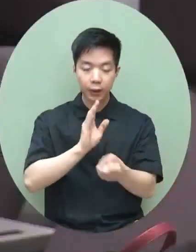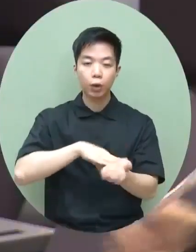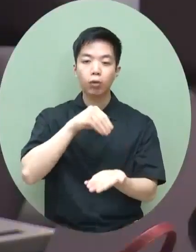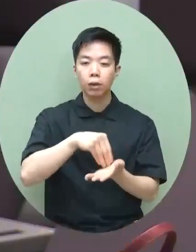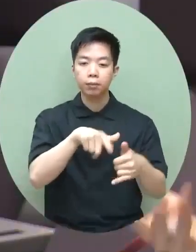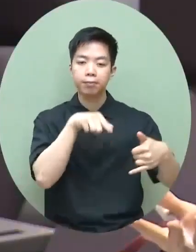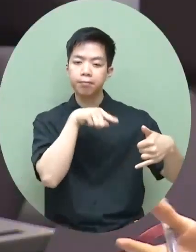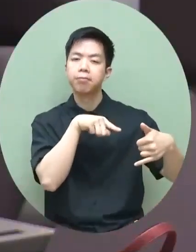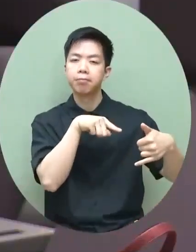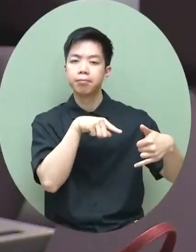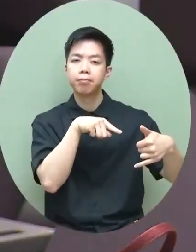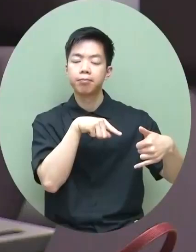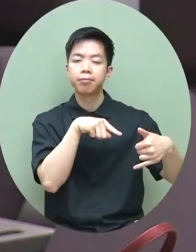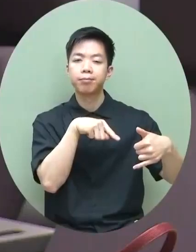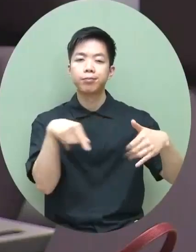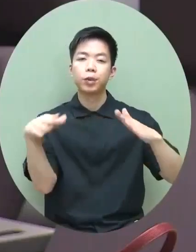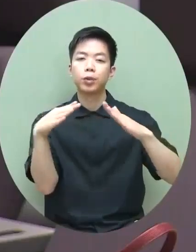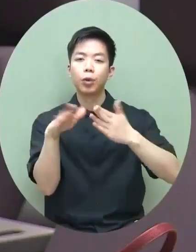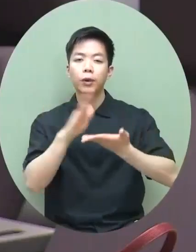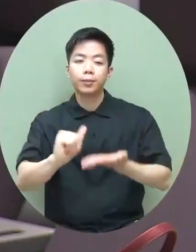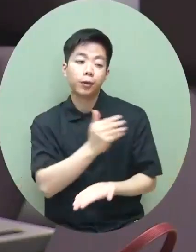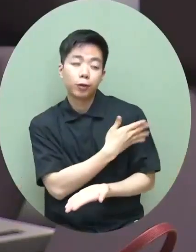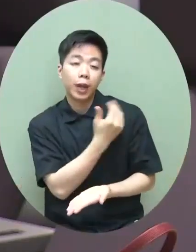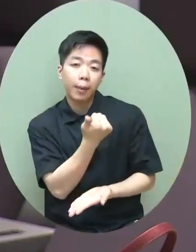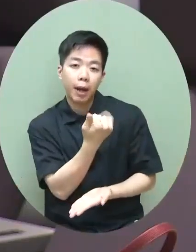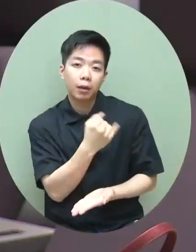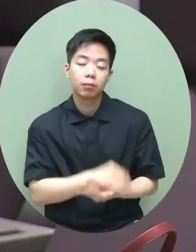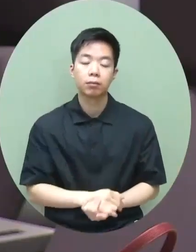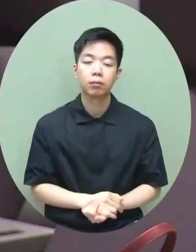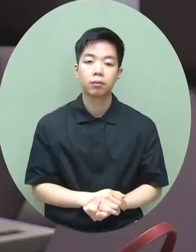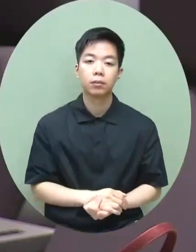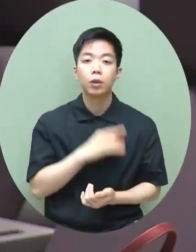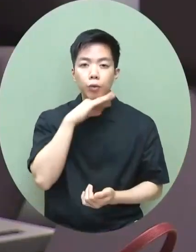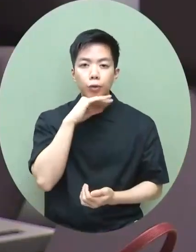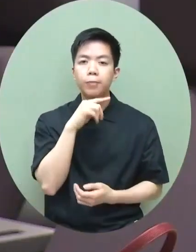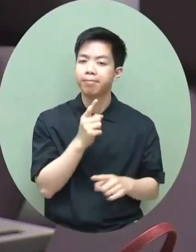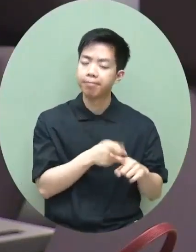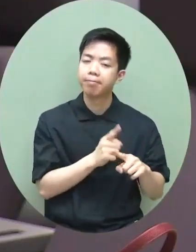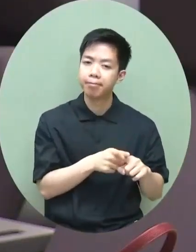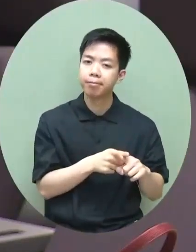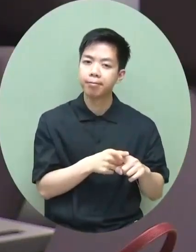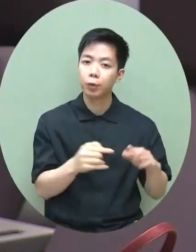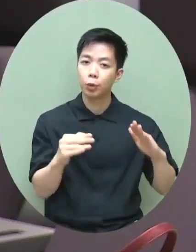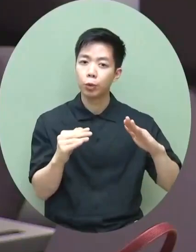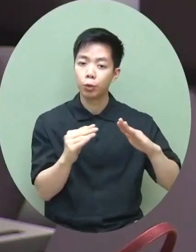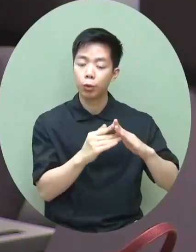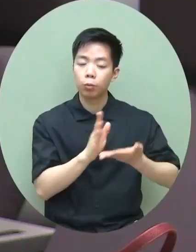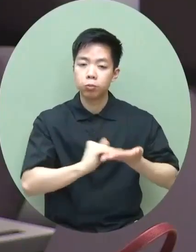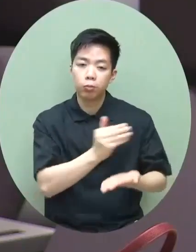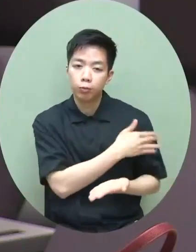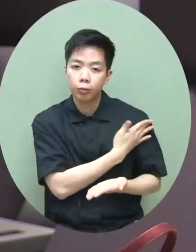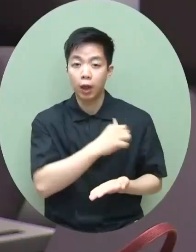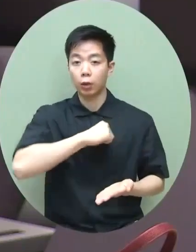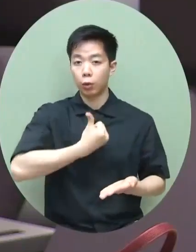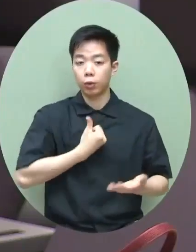係？是不是一個外佣啦？咁如果係嘅話，佢嗰個僱主有冇感染到啦？如果唔係嘅話，咁佢嘅同住